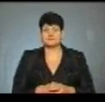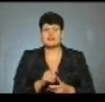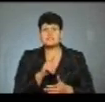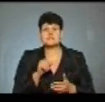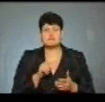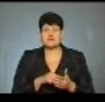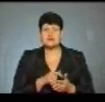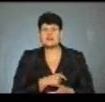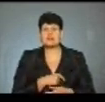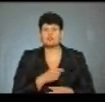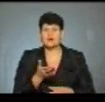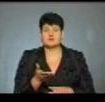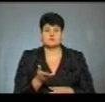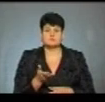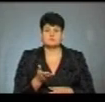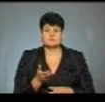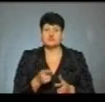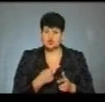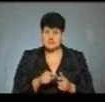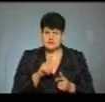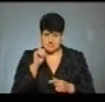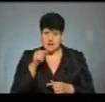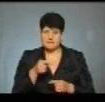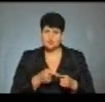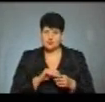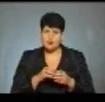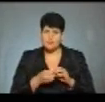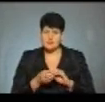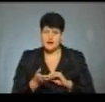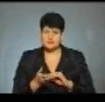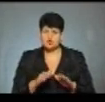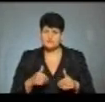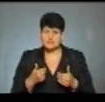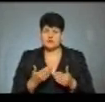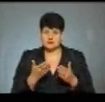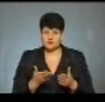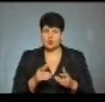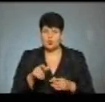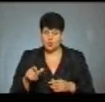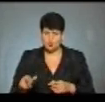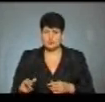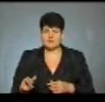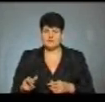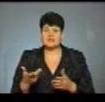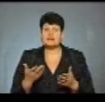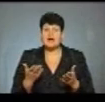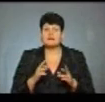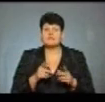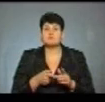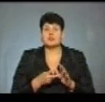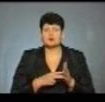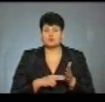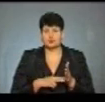Запитання до депутата, чи знає він цю проблему, чи зверталися до нього зверталися люди, яким чином він